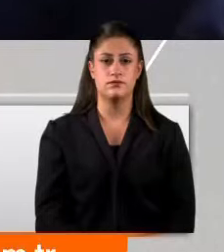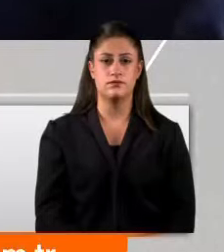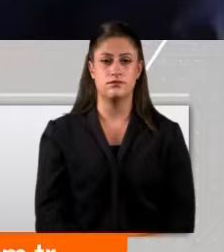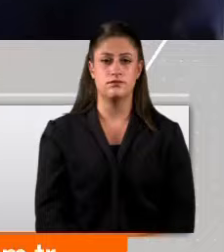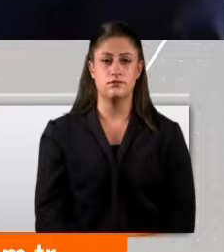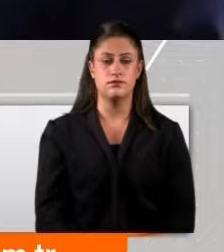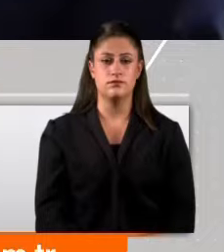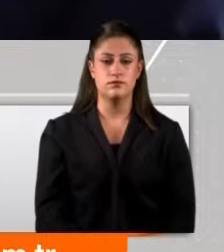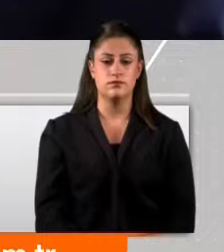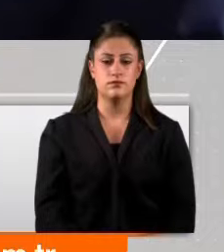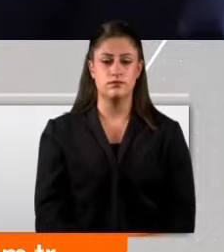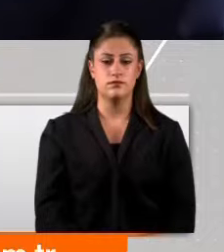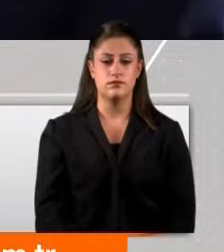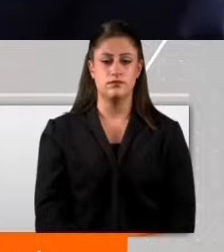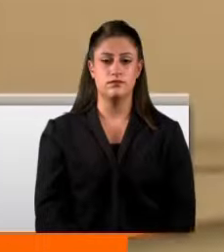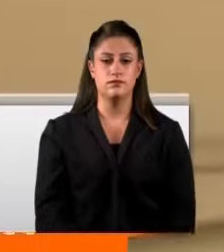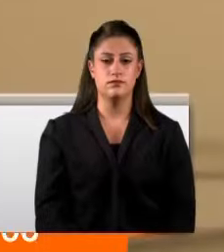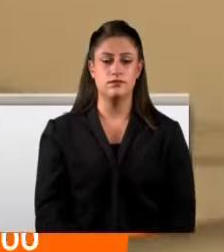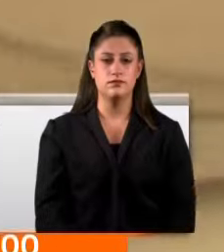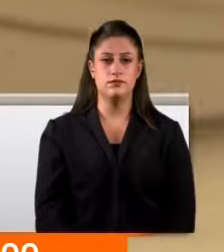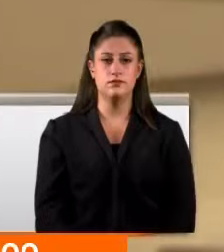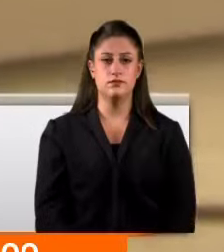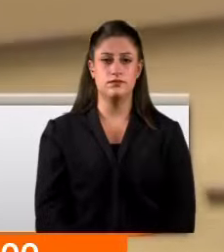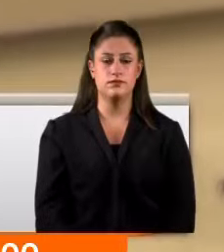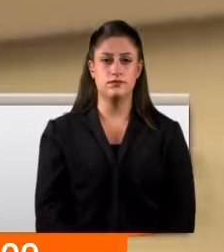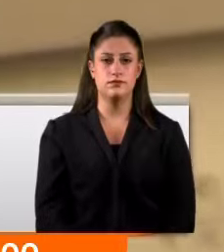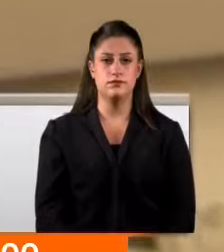ülkemizde de hayata geçirmemiz gerekiyor